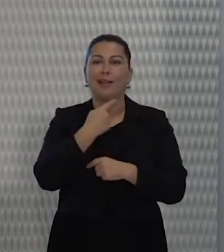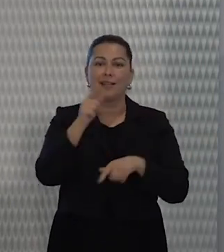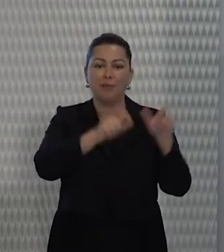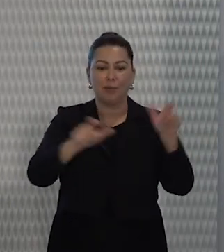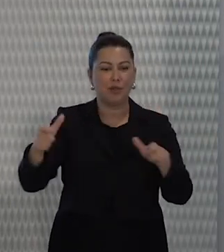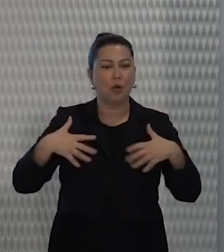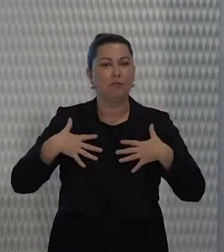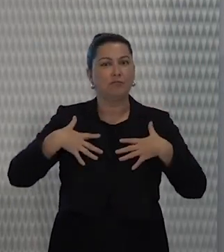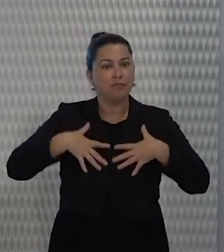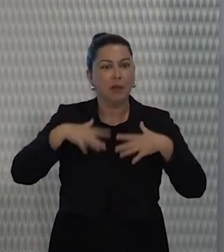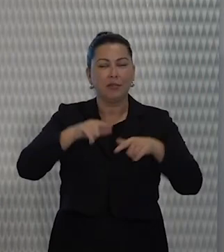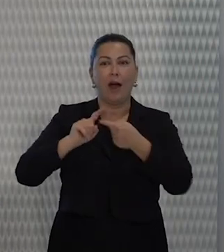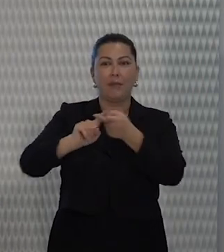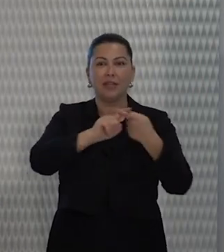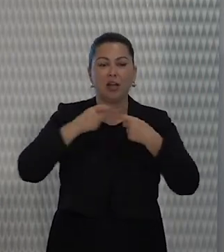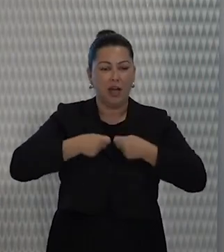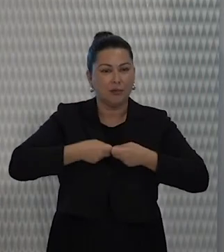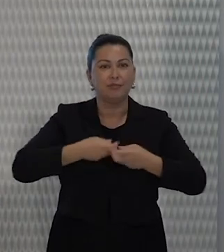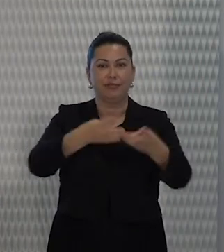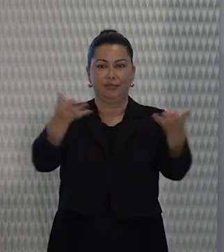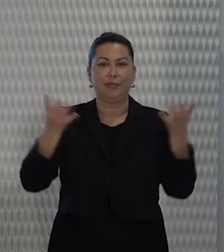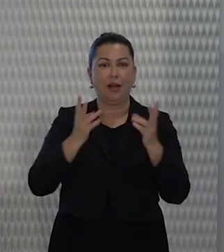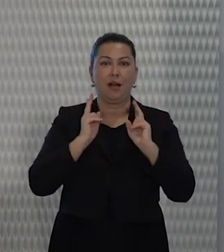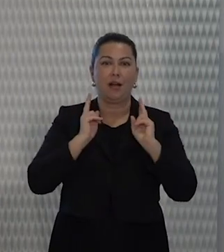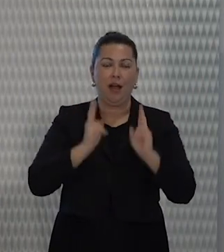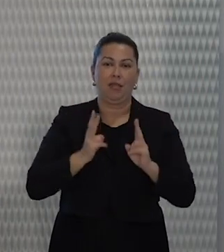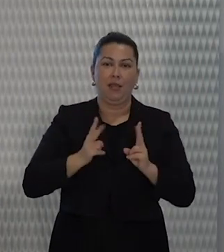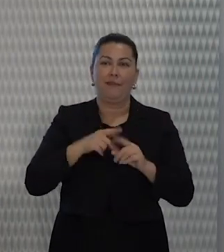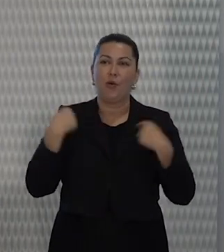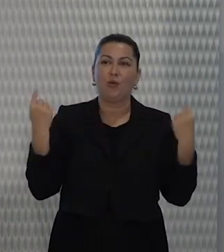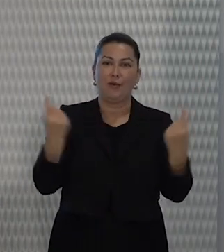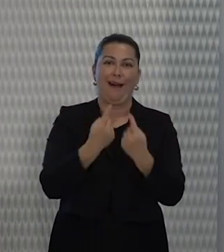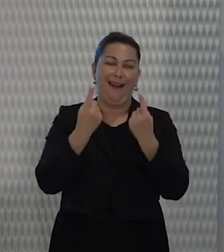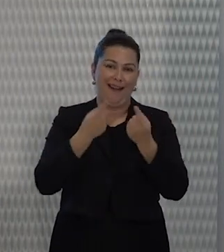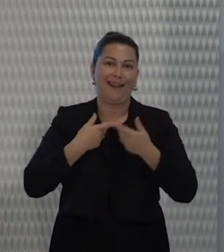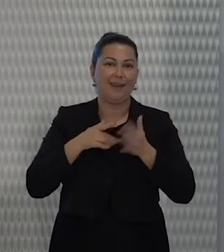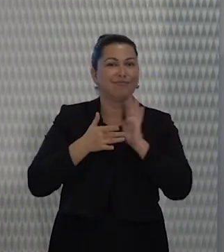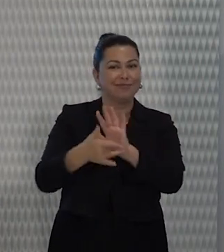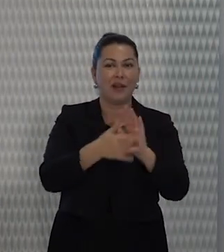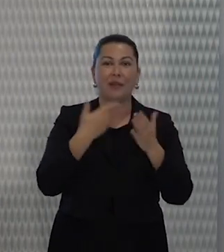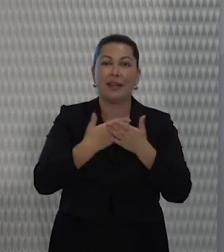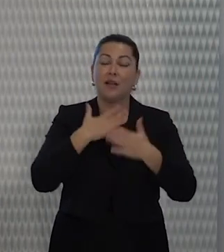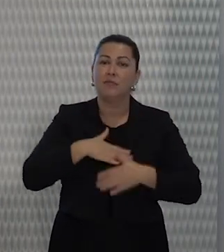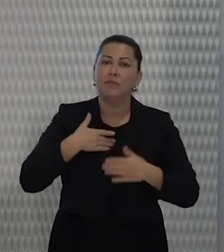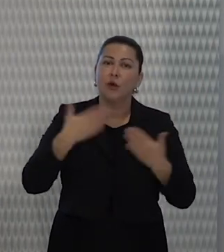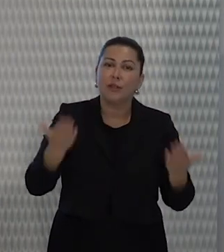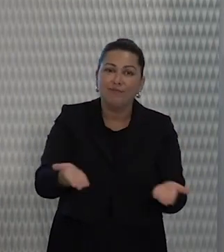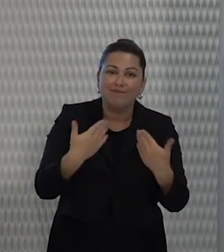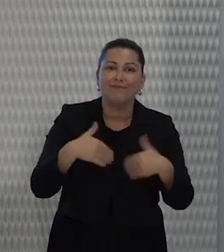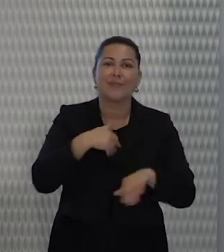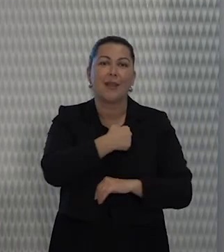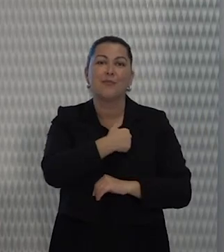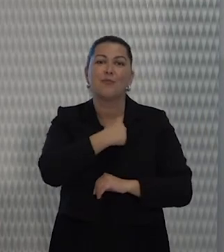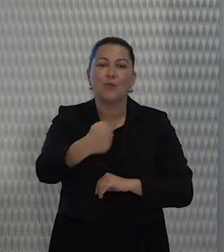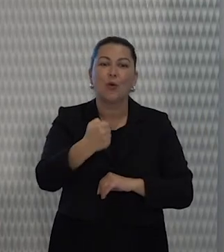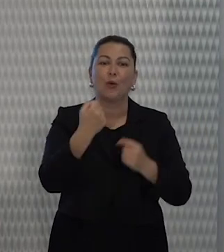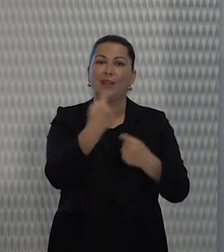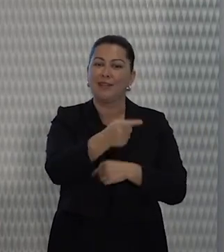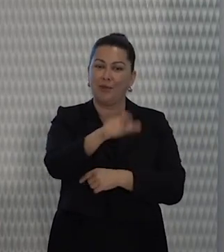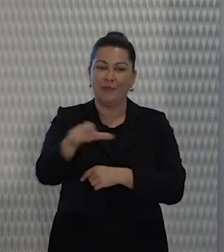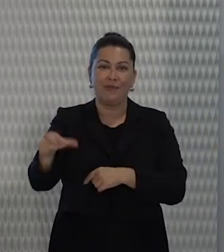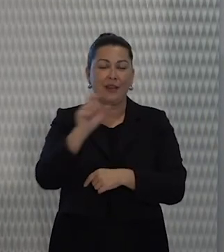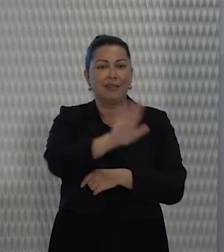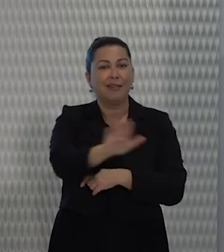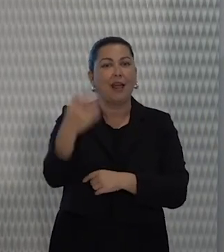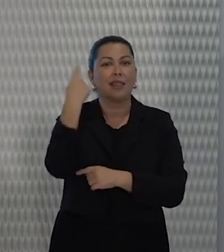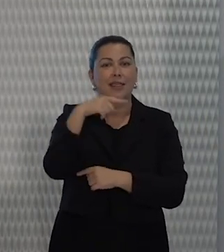in die Gesellschaft bieten, dass Sie die in die Gesellschaft einbringen. Und da möchte ich Ihnen Mut machen, dass Sie diese Talente auch